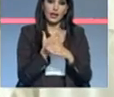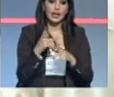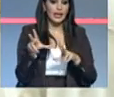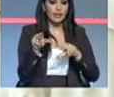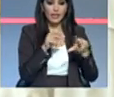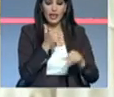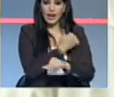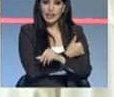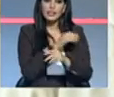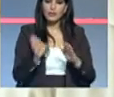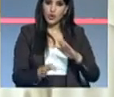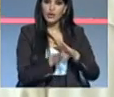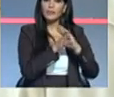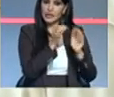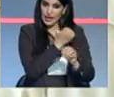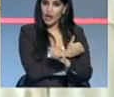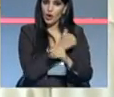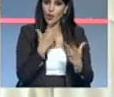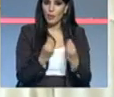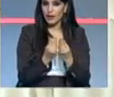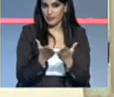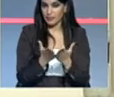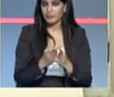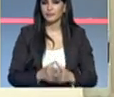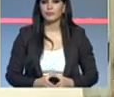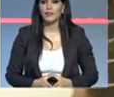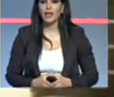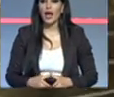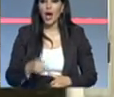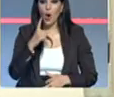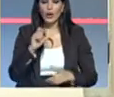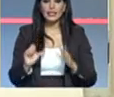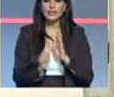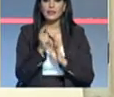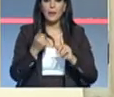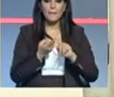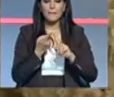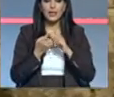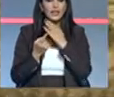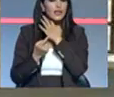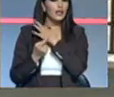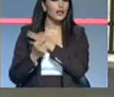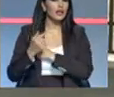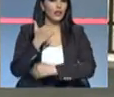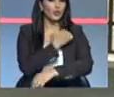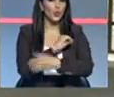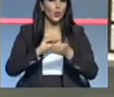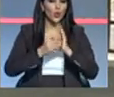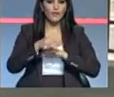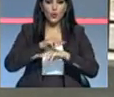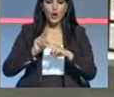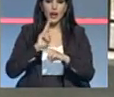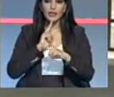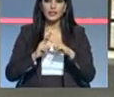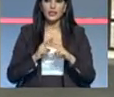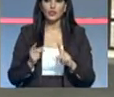وليزانفيريمي معنا قاعدين هنا يعملوا في اللاكت ليزانجيكسيون. اليوم المخصص للتلقيح المكثف ضد فيروس كورونا بولاية صفاقس